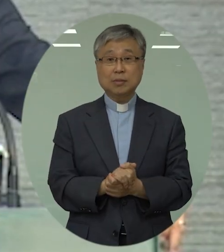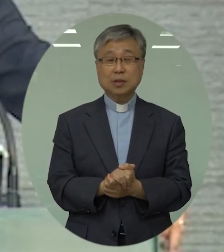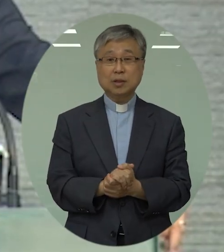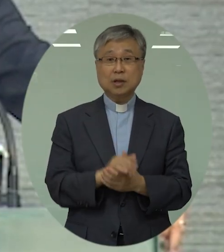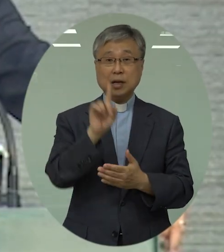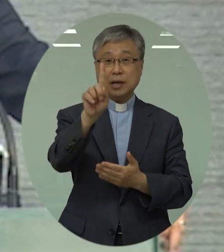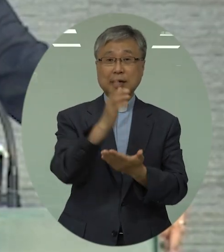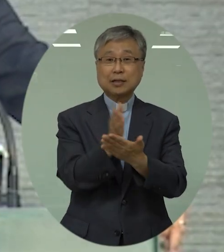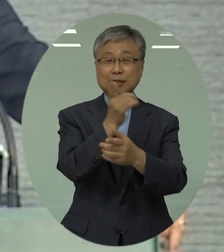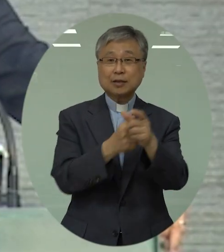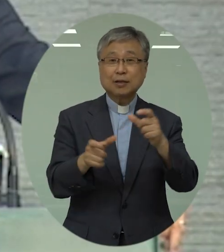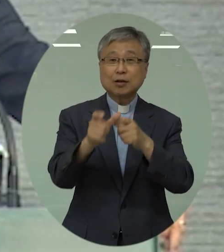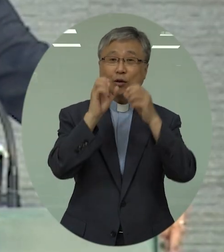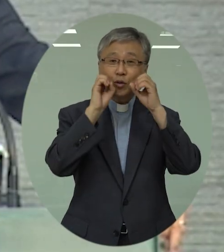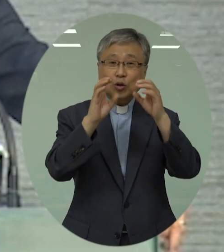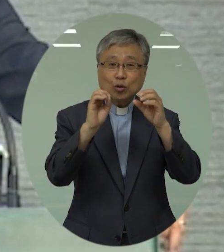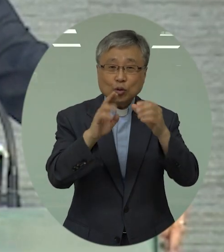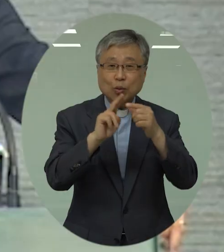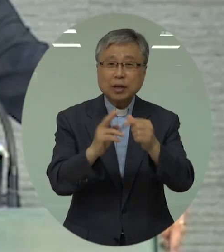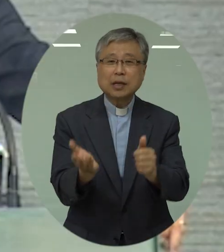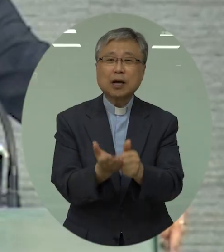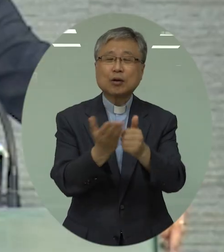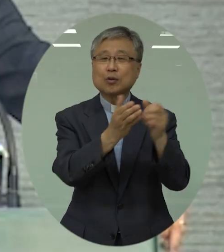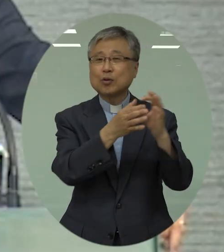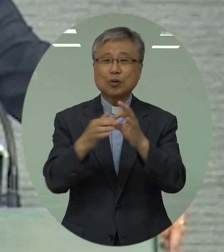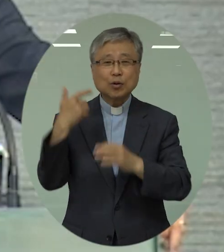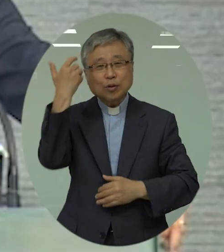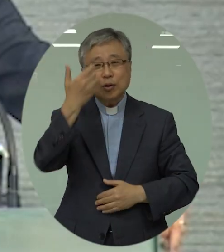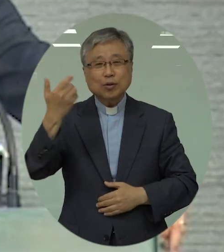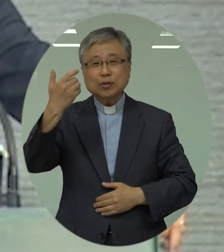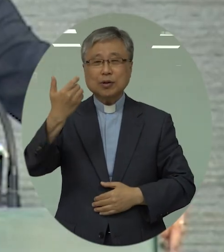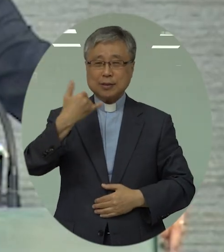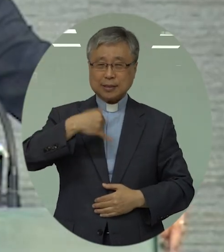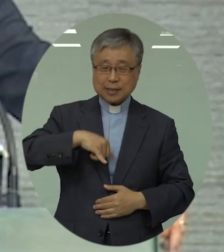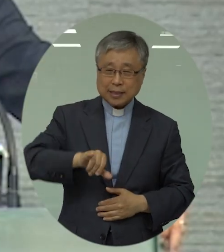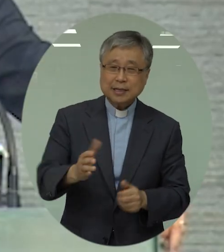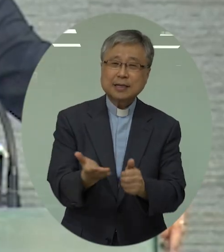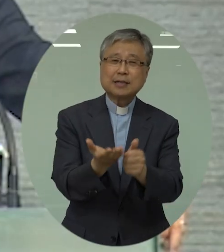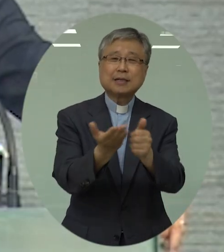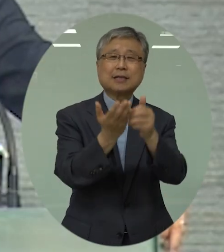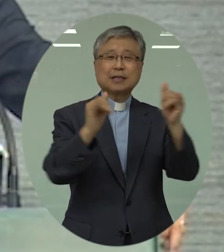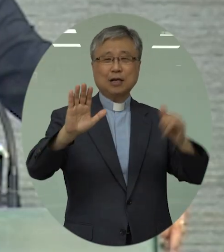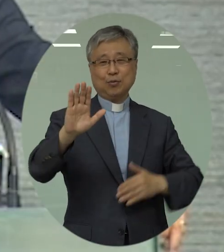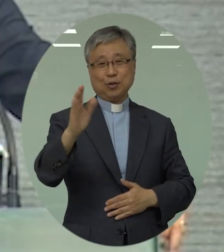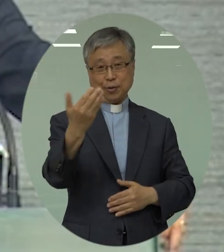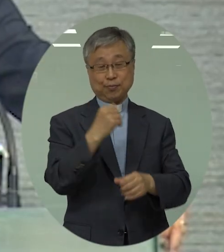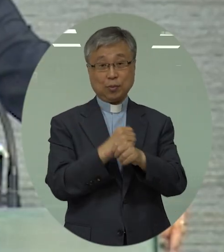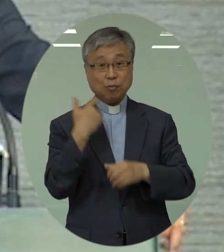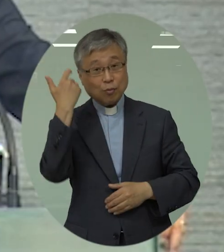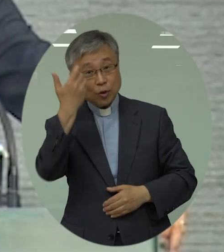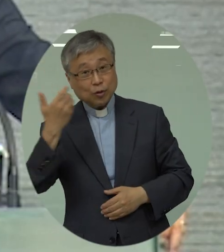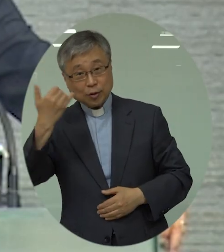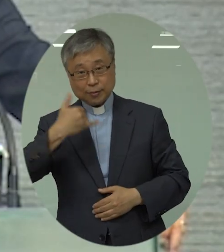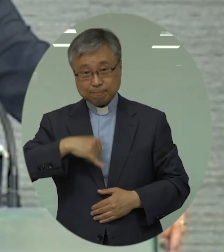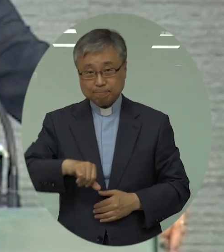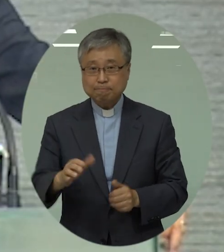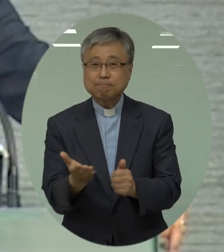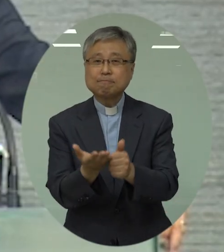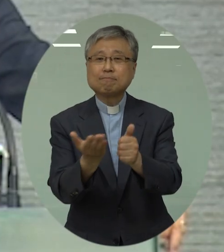한 가지 더 있어. 전도와 양육을 통해 영적 자녀를 기르는 사람이 되어야 된다. 영적 자녀를 기르는 사람.